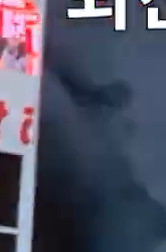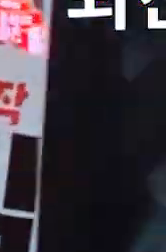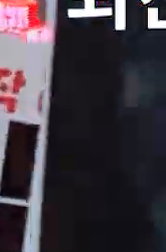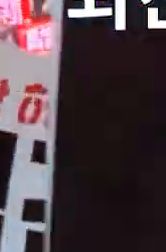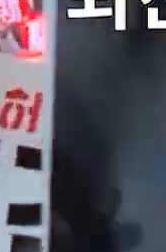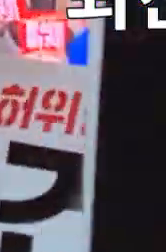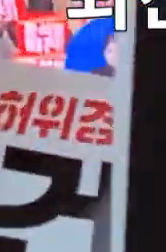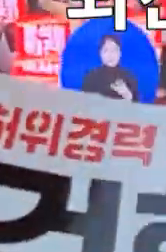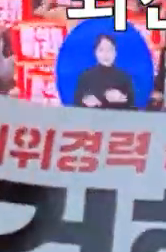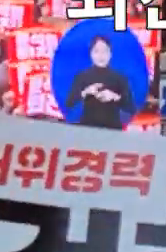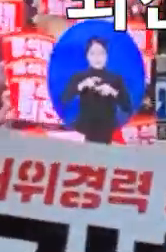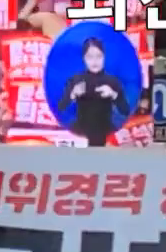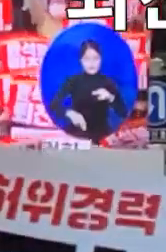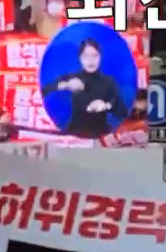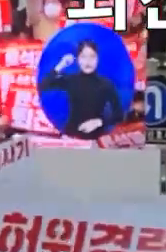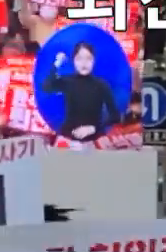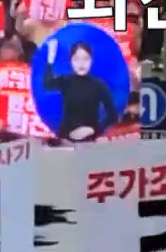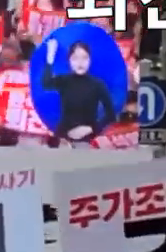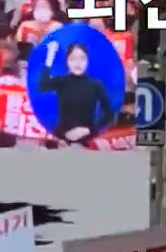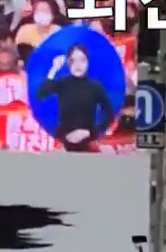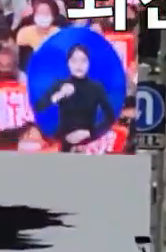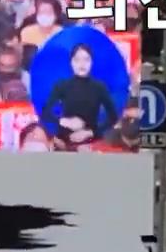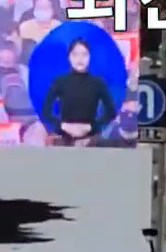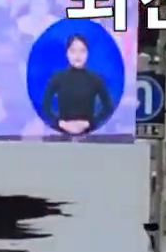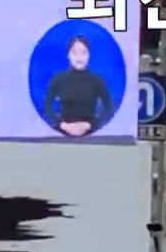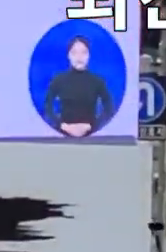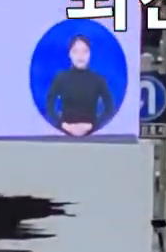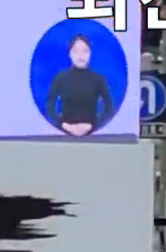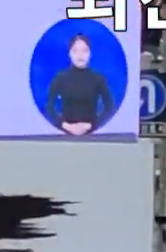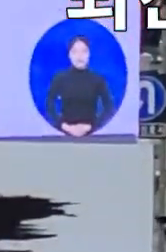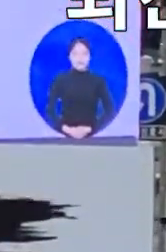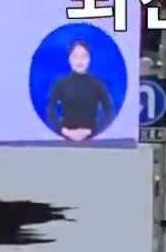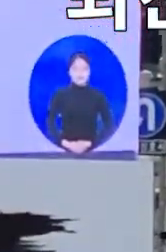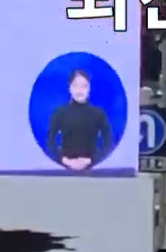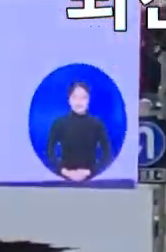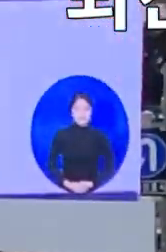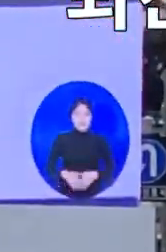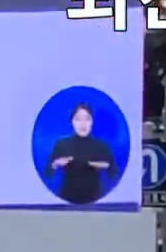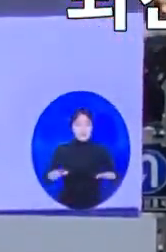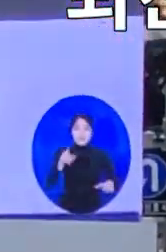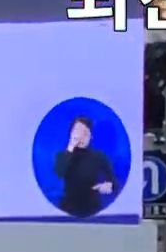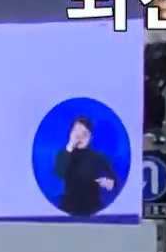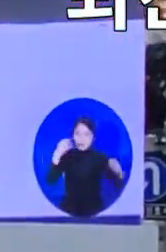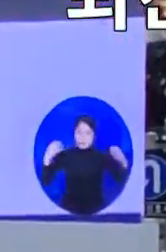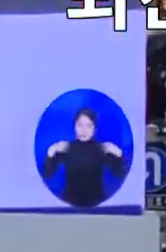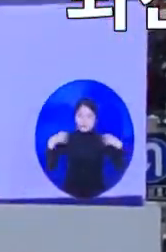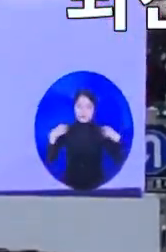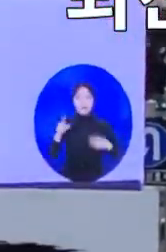살인정권! 살인정!